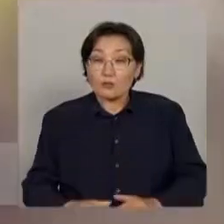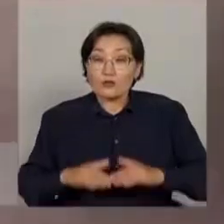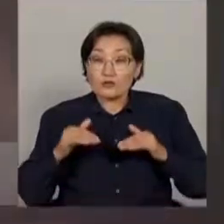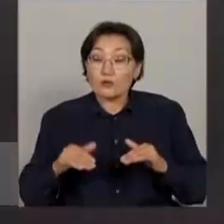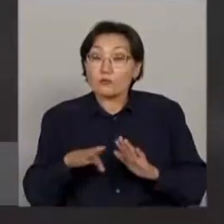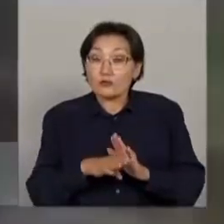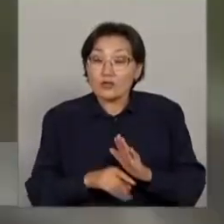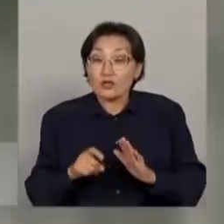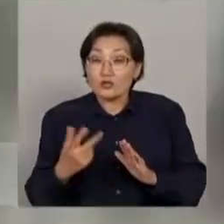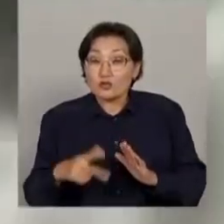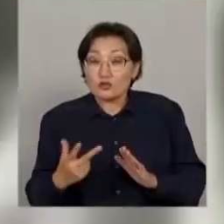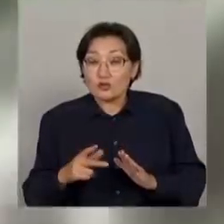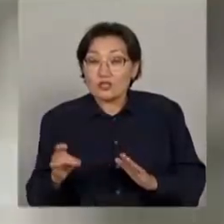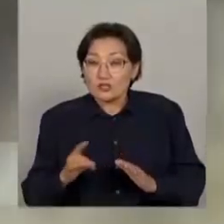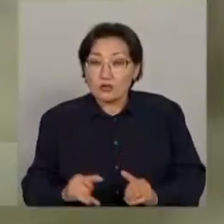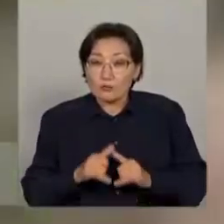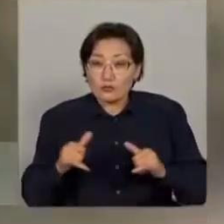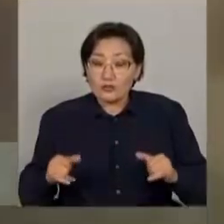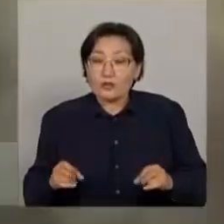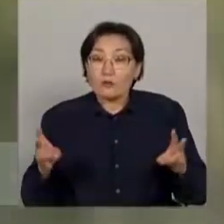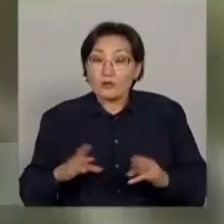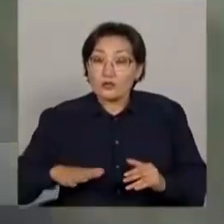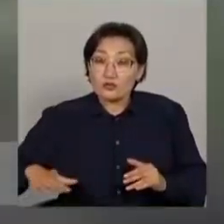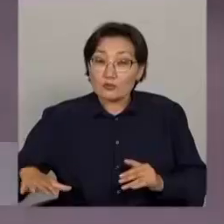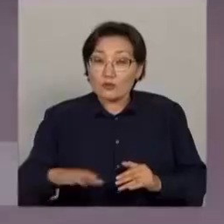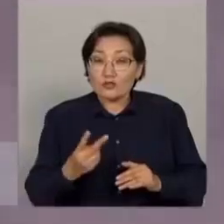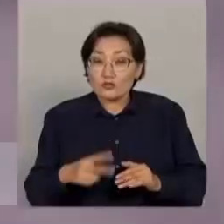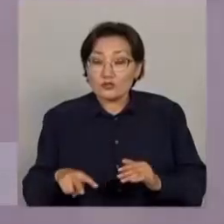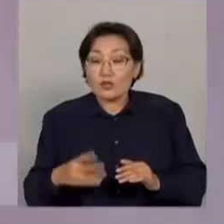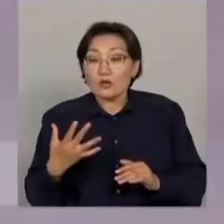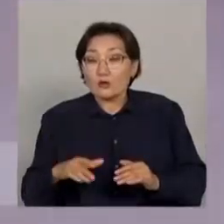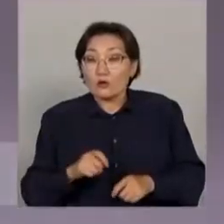көрсеткіші 133 есе өскен. Зақым келген аумақтың көлемі 20-50 метрді құрайды.